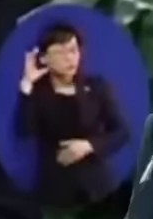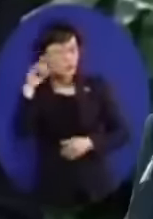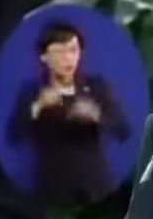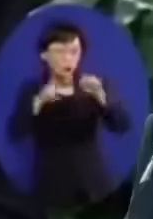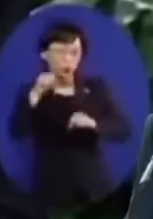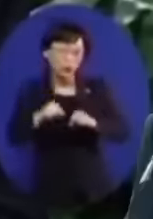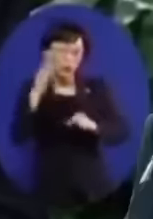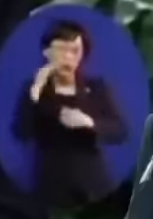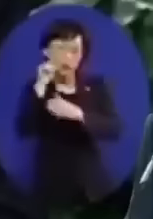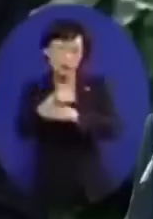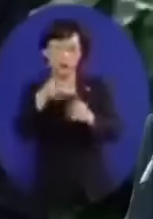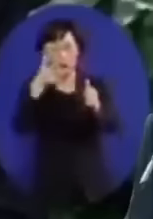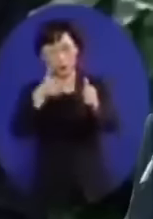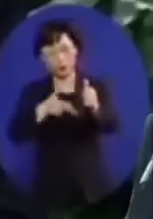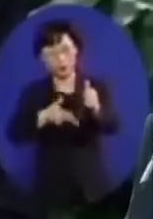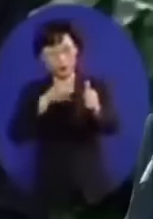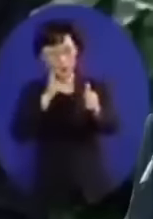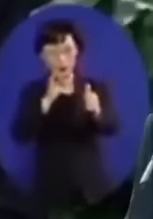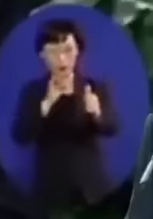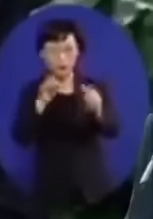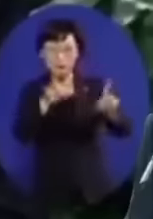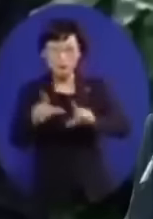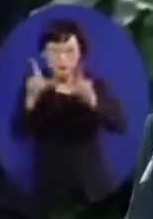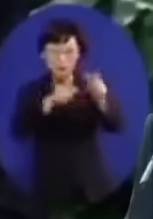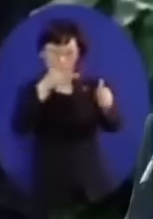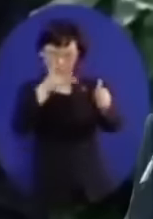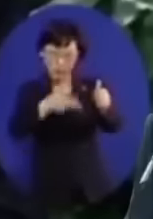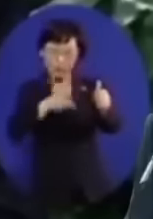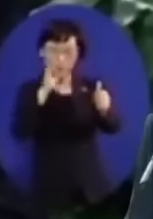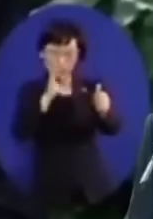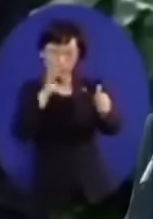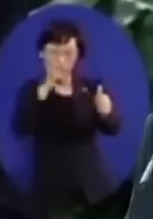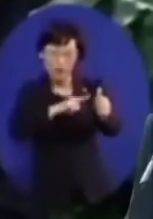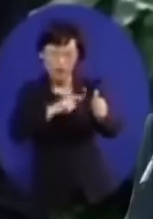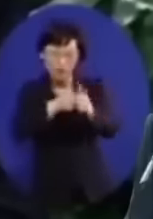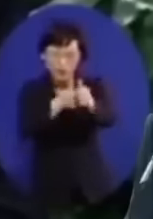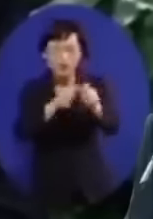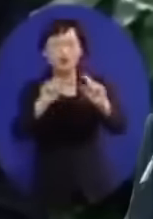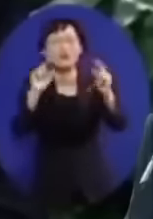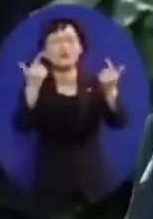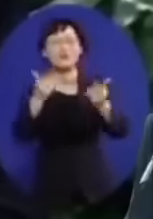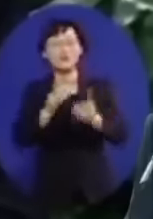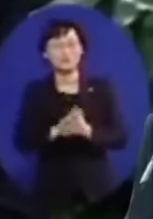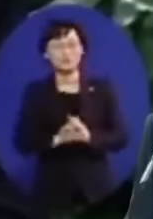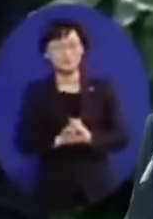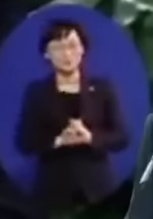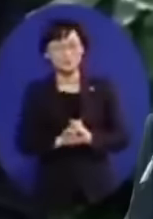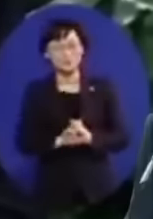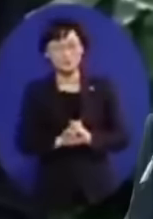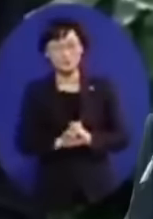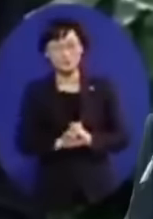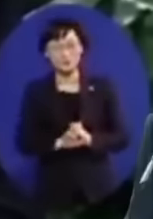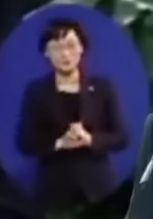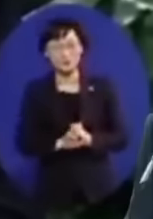보고 그 생활을 보고 악한 자를 따라가지 않습니다.